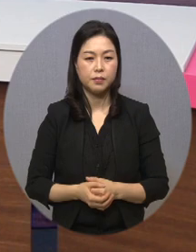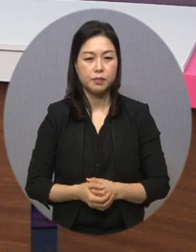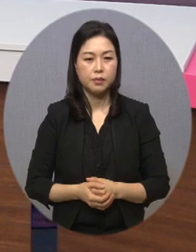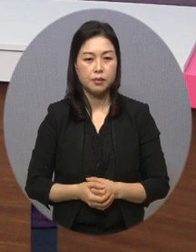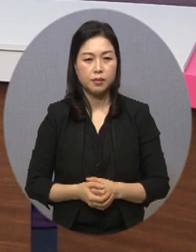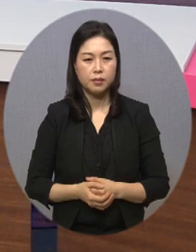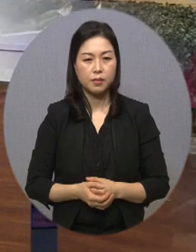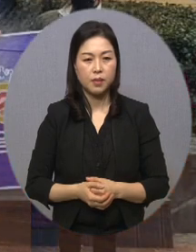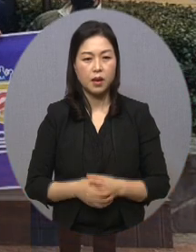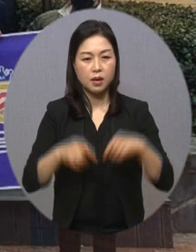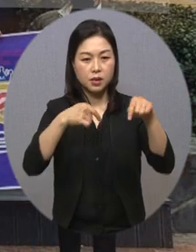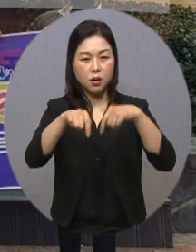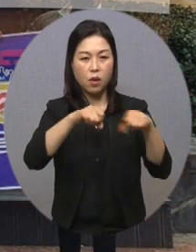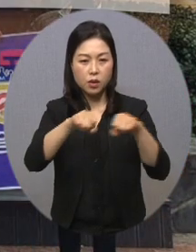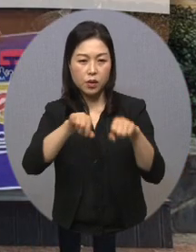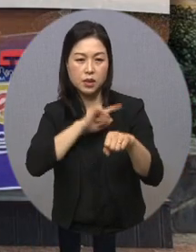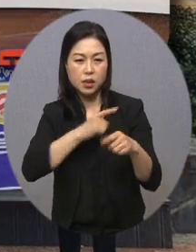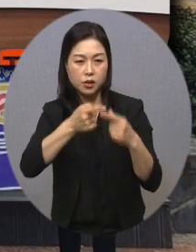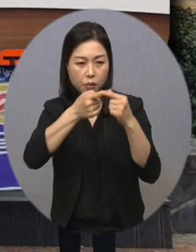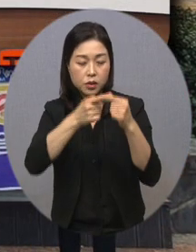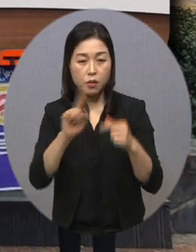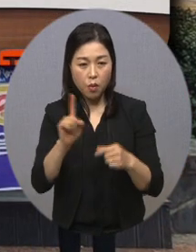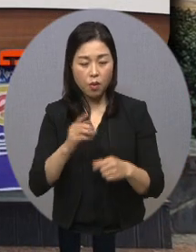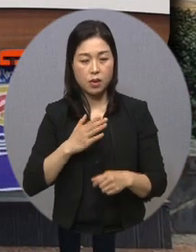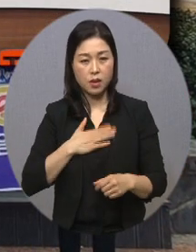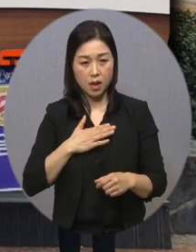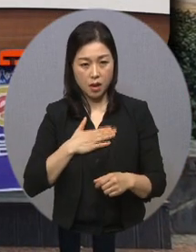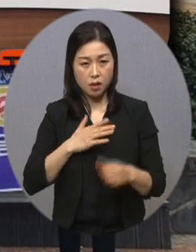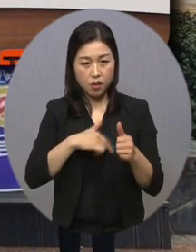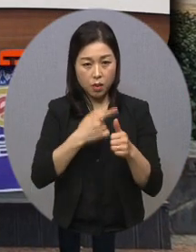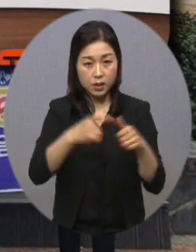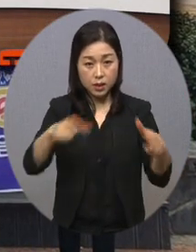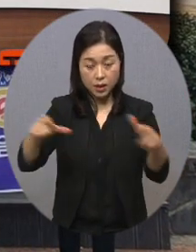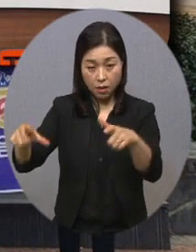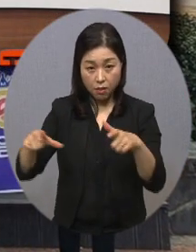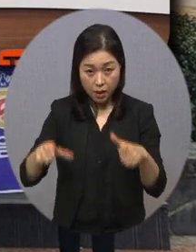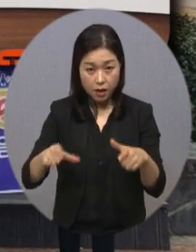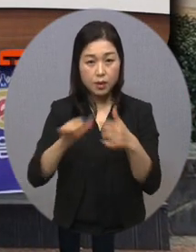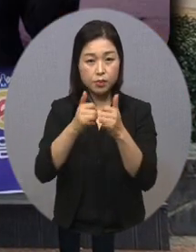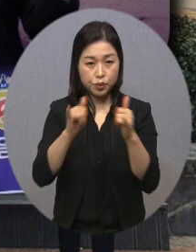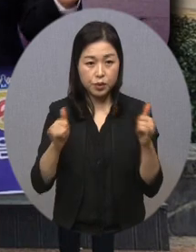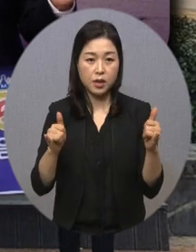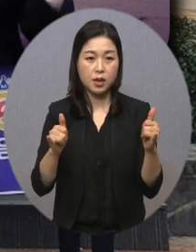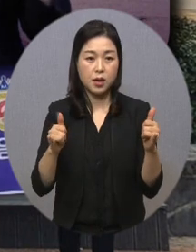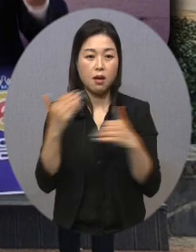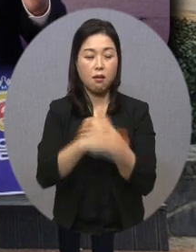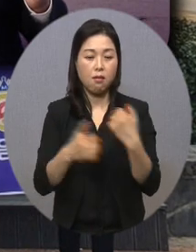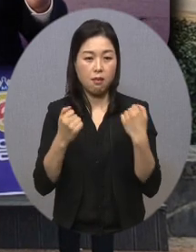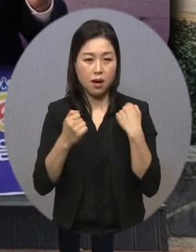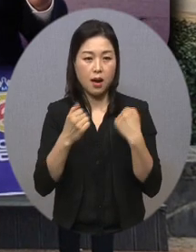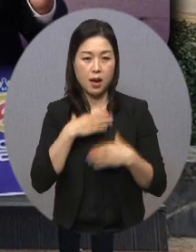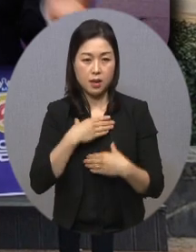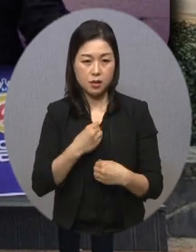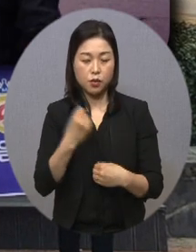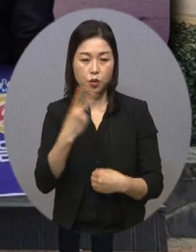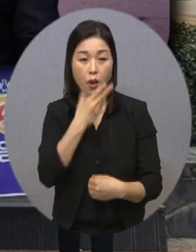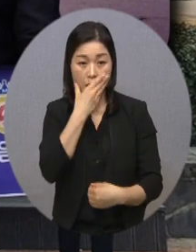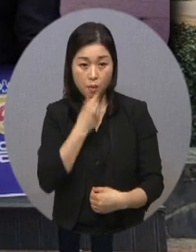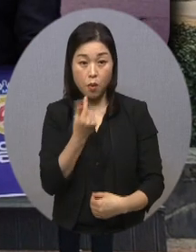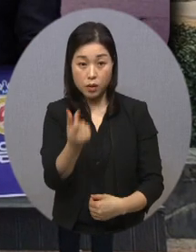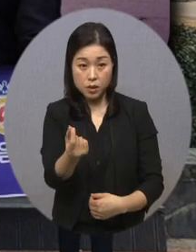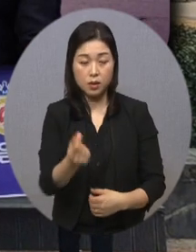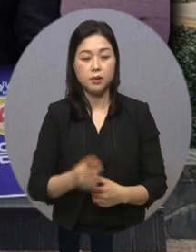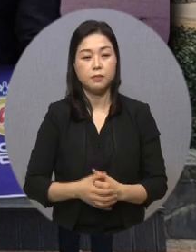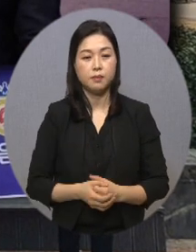어쨌든 의정활동의 최우선이 제가 몸담고 있는 지역의 주민들의 건강과 안전, 행복